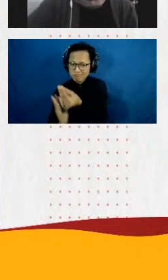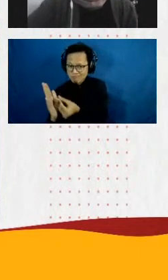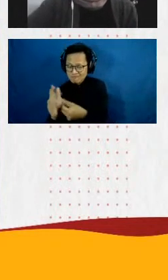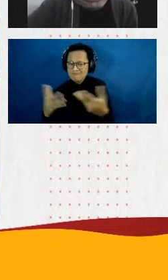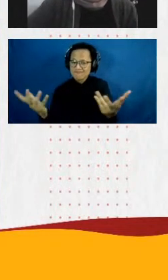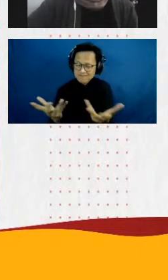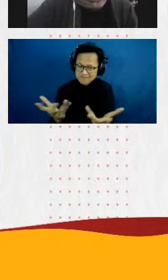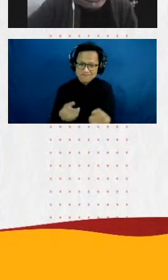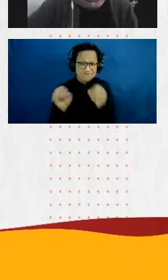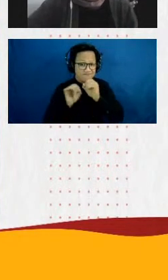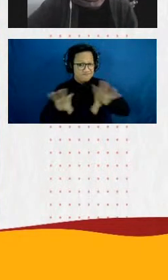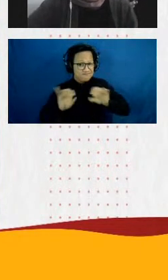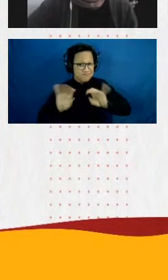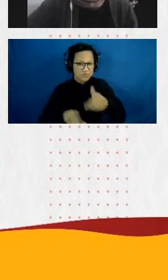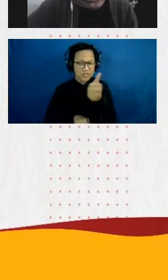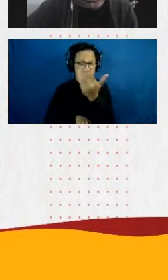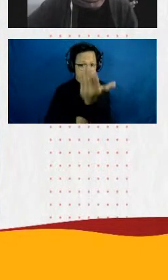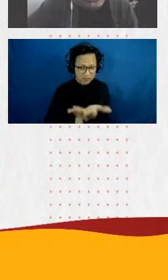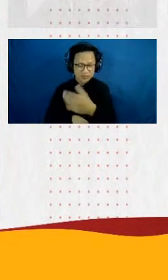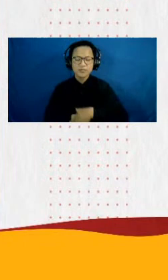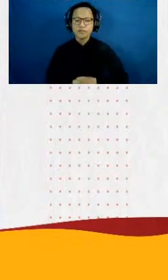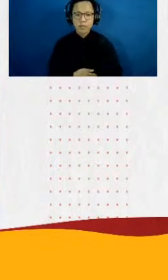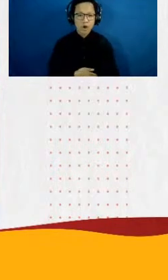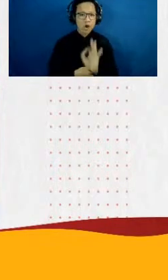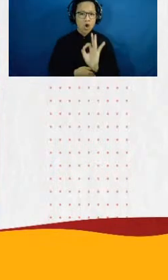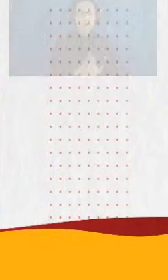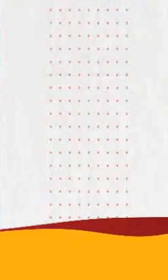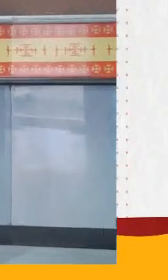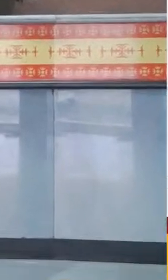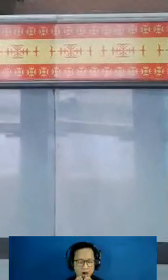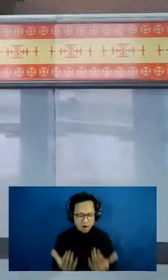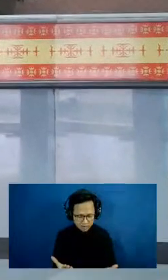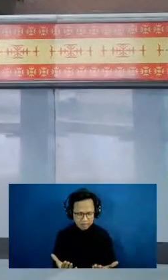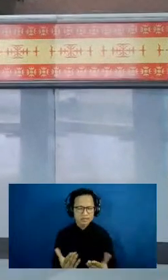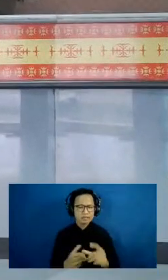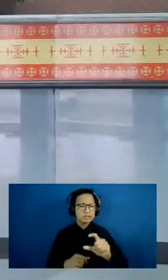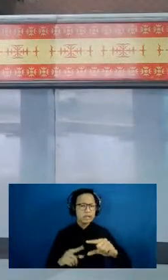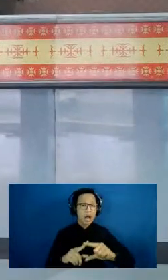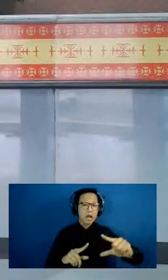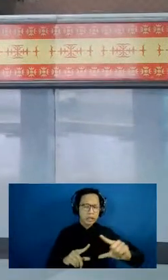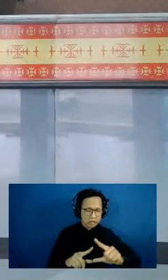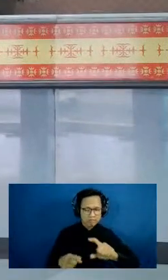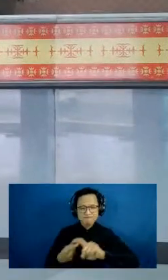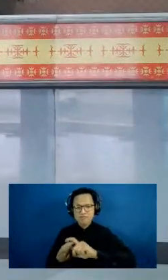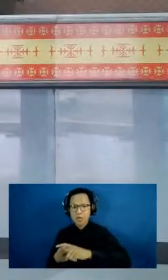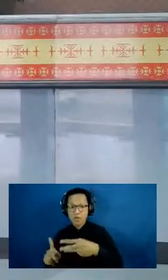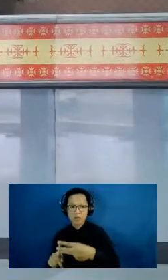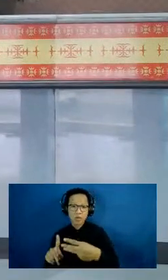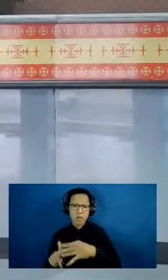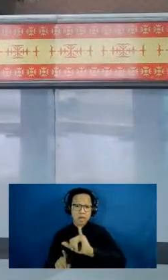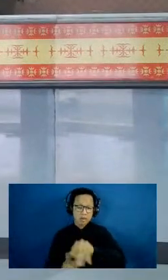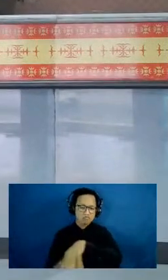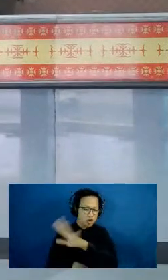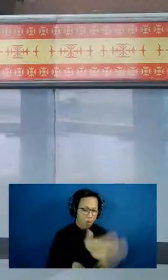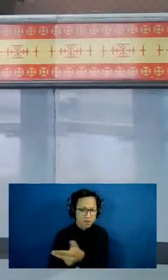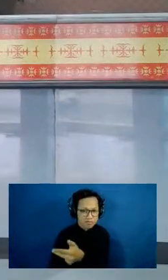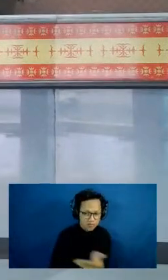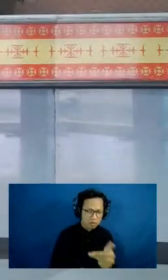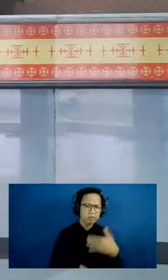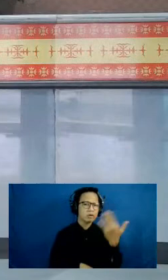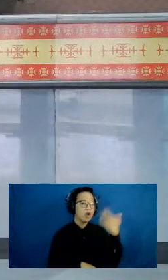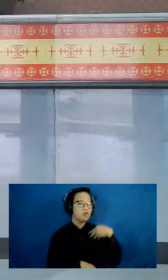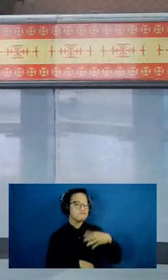UMKM tentunya. Baik, terima kasih Caca dan kawan-kawan BBI semua di seluruh Indonesia. Tadi kita sudah